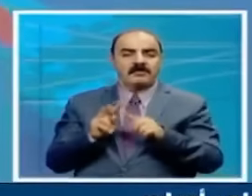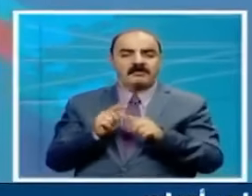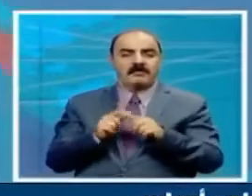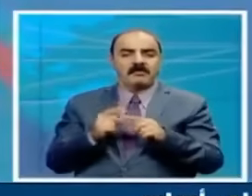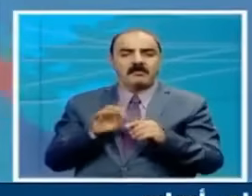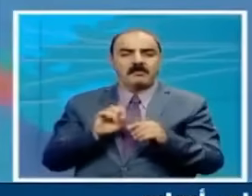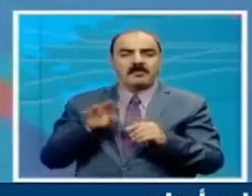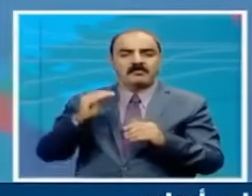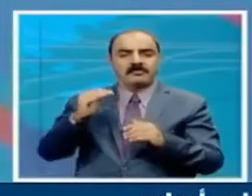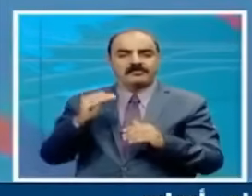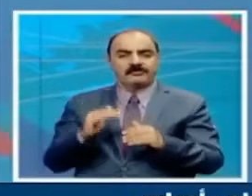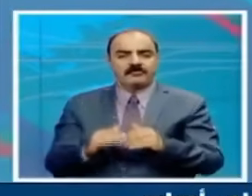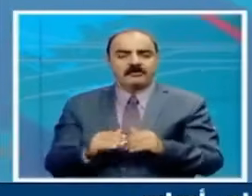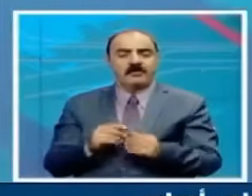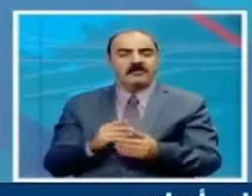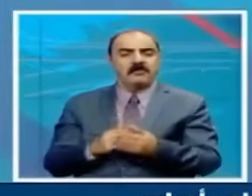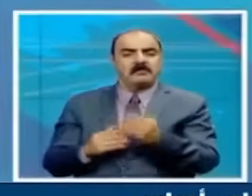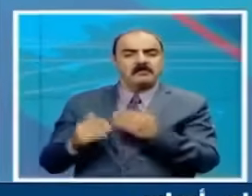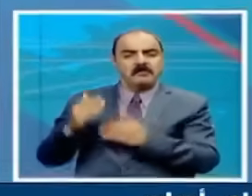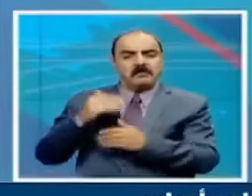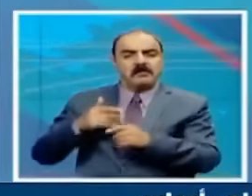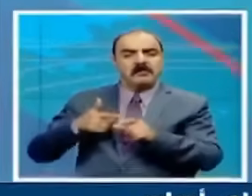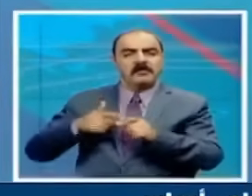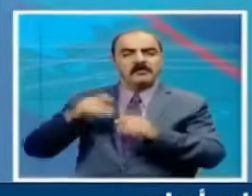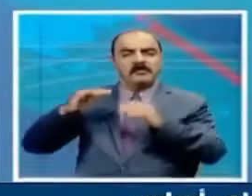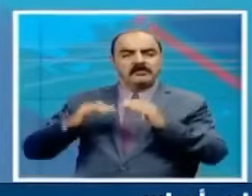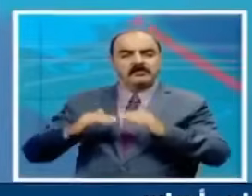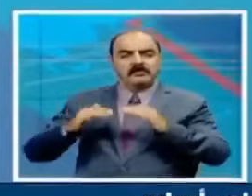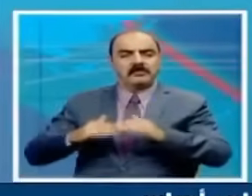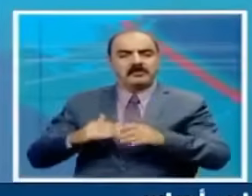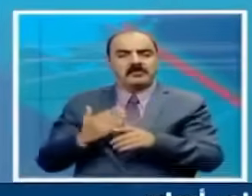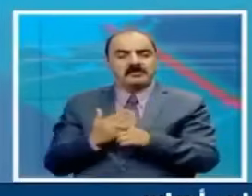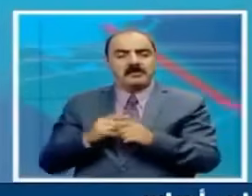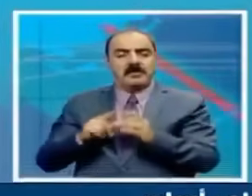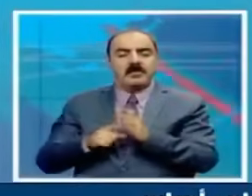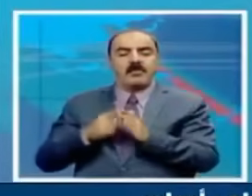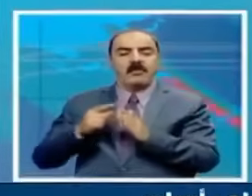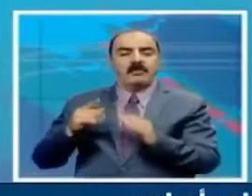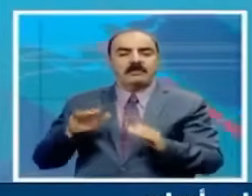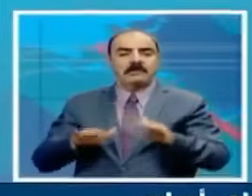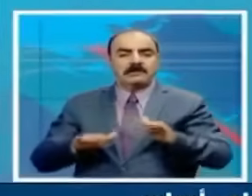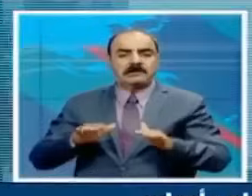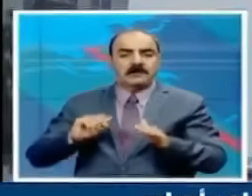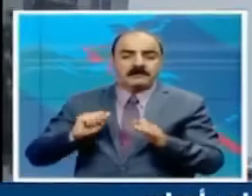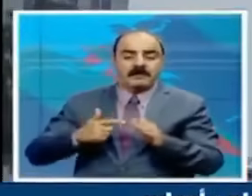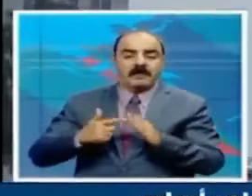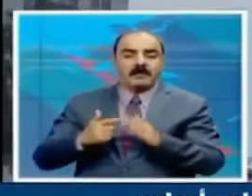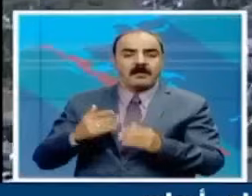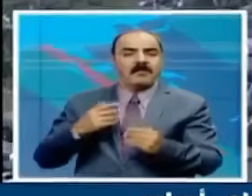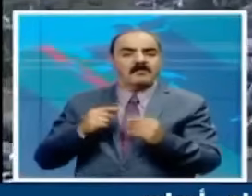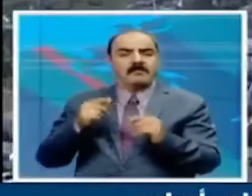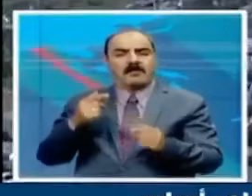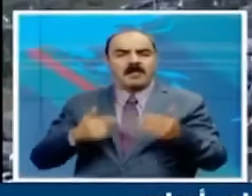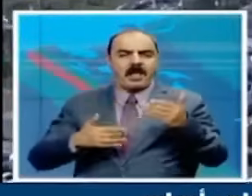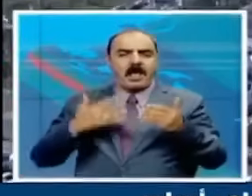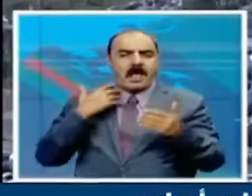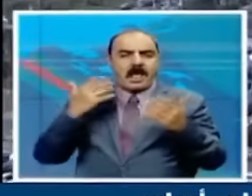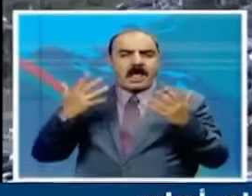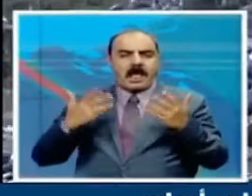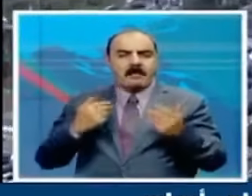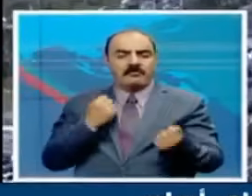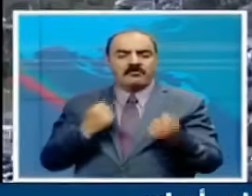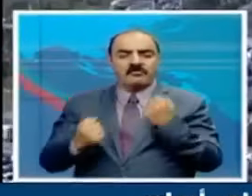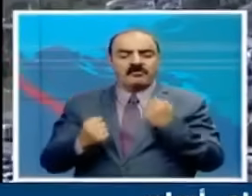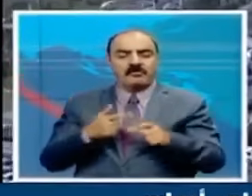3.7% في الربع الرابع من عام 2023، وهو انخفاض للربع الثاني على التوالي، إذ أثر تراجع